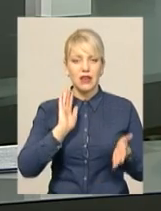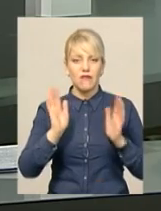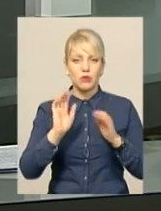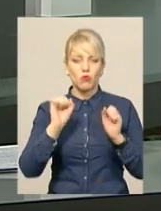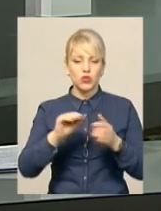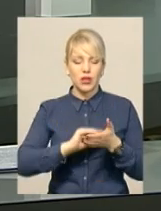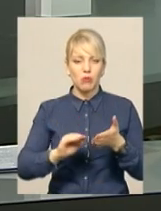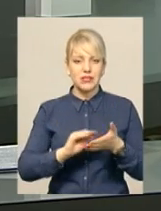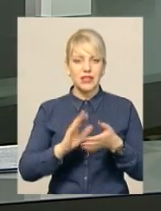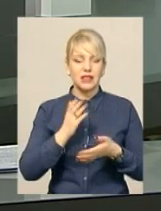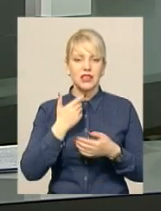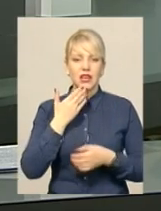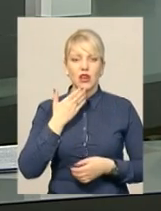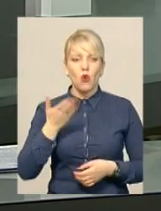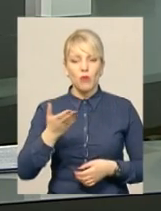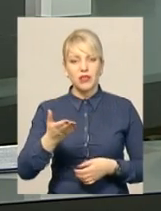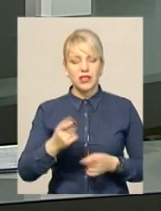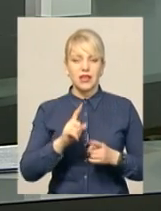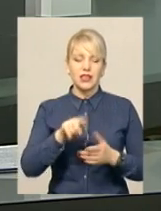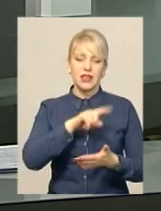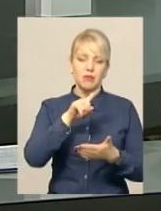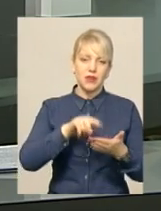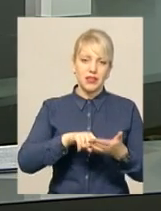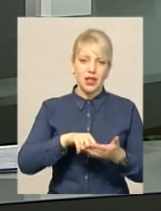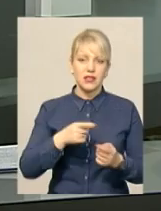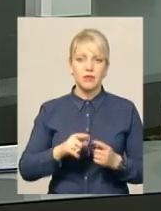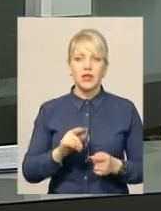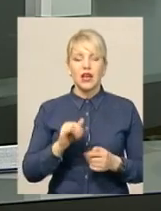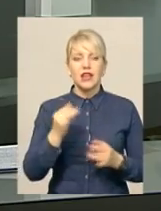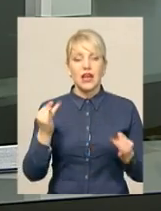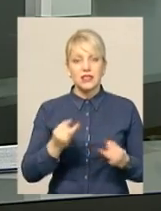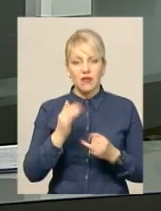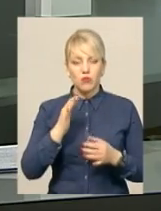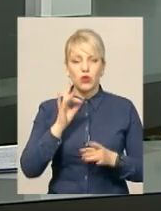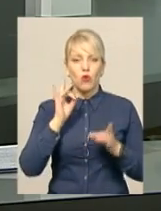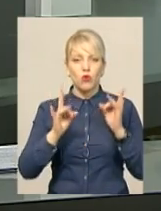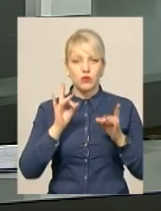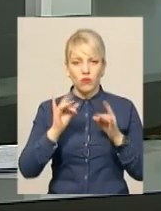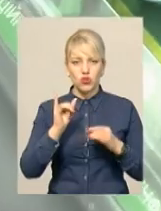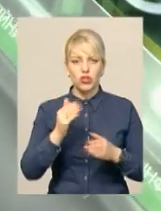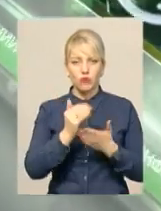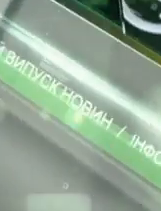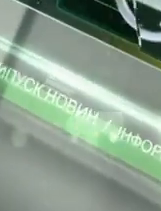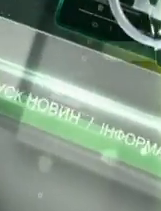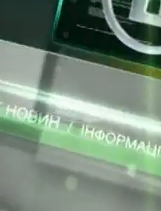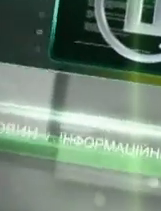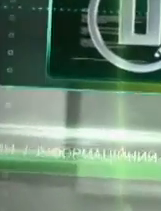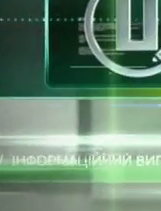та запитання з хештегом «Запитай Семчишина». Найцікавіше ведучі озвучать у прямому ефірі.